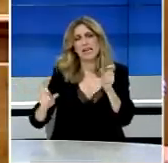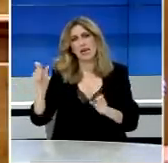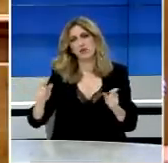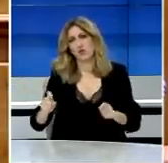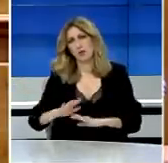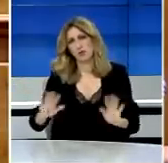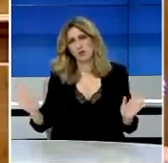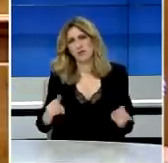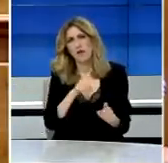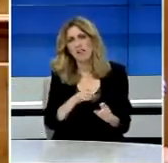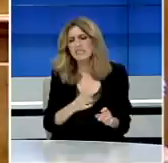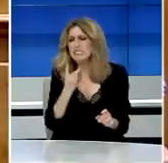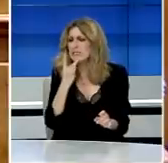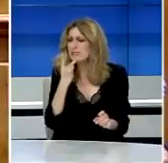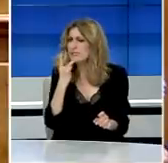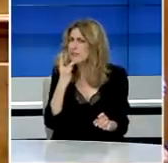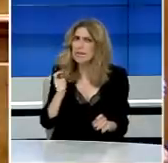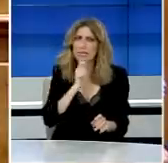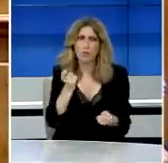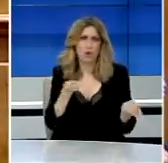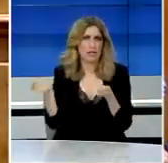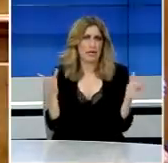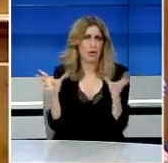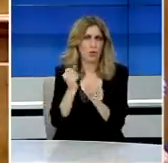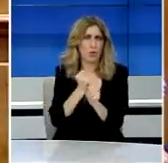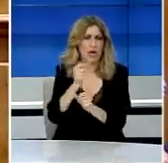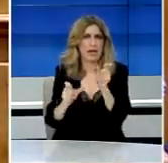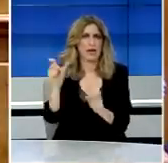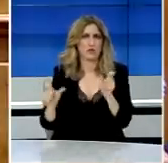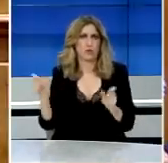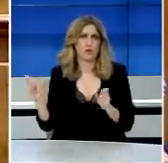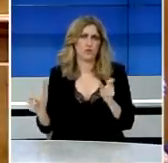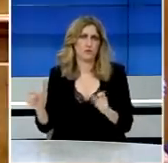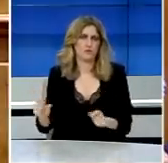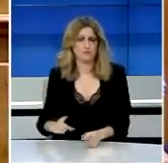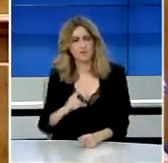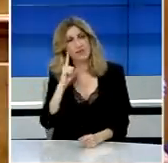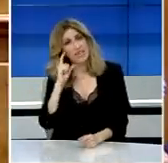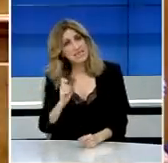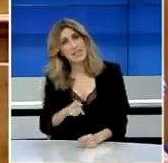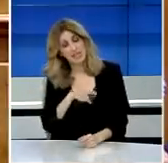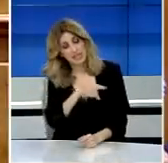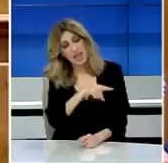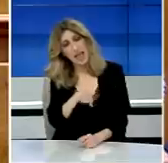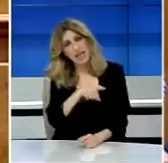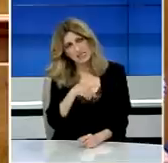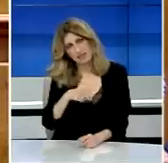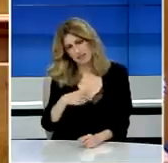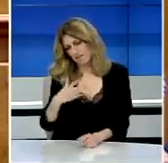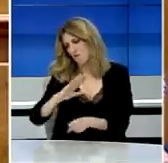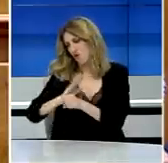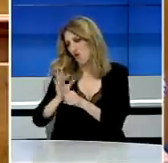δύσκολη η θέση του να προσπαθείτε εξαιτίας της πανδημίας να δημιουργήσετε την εικόνα